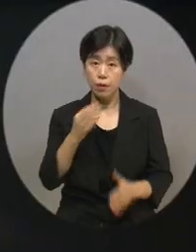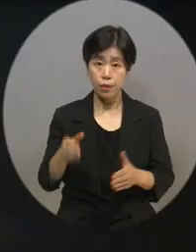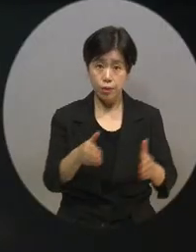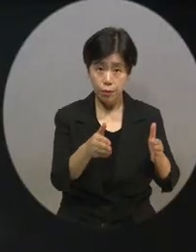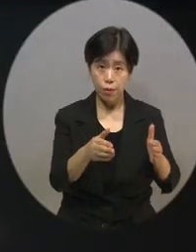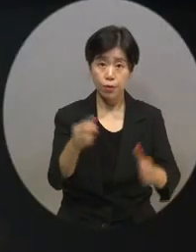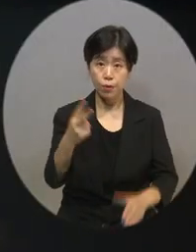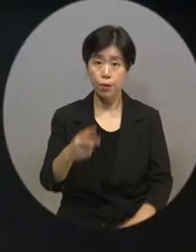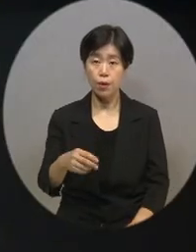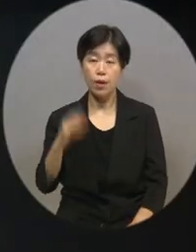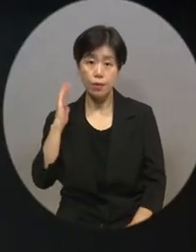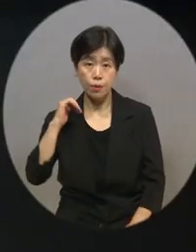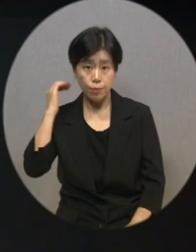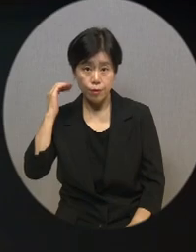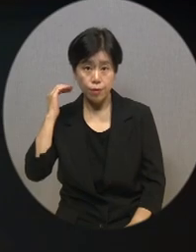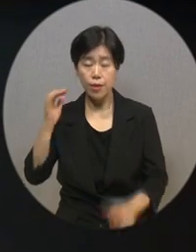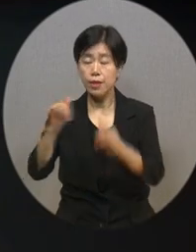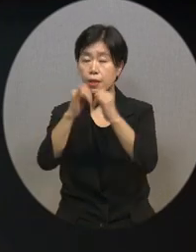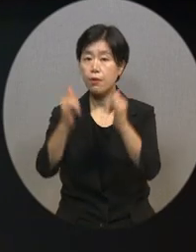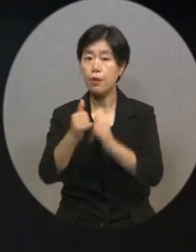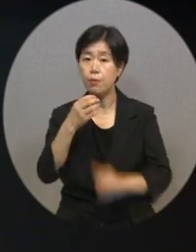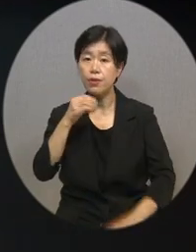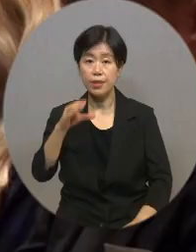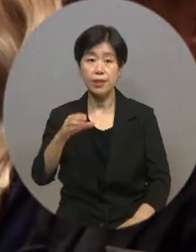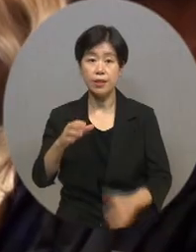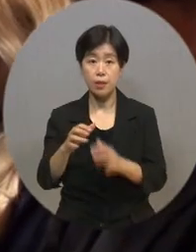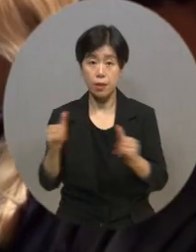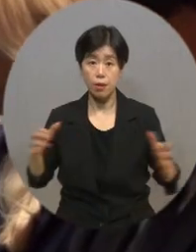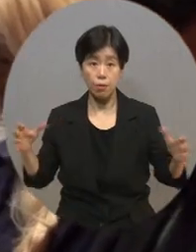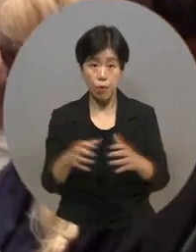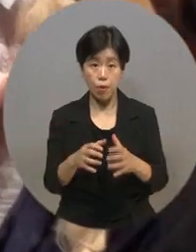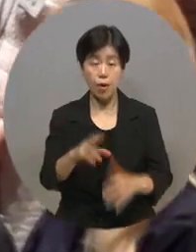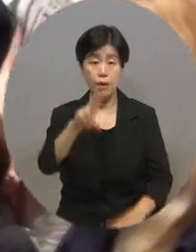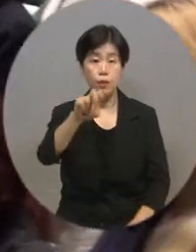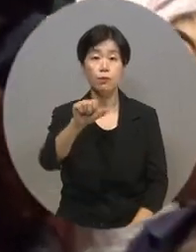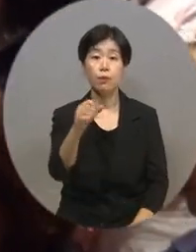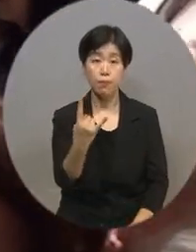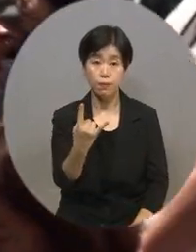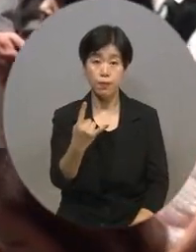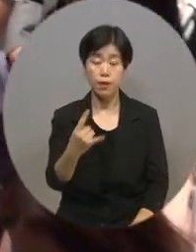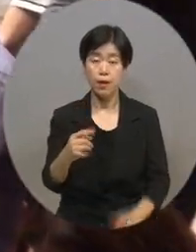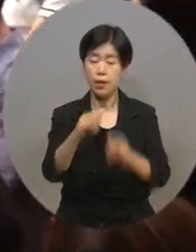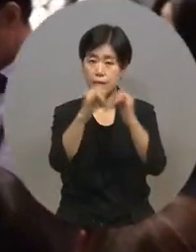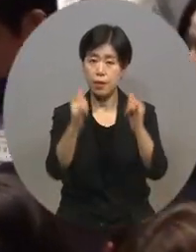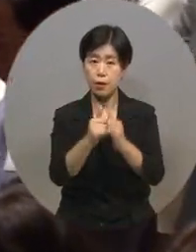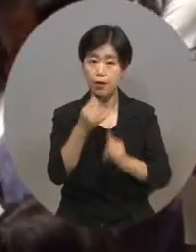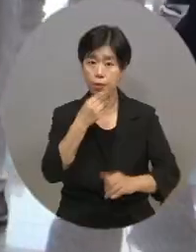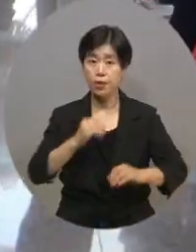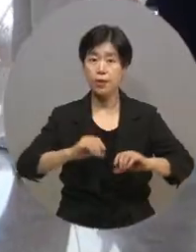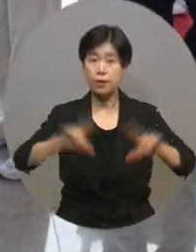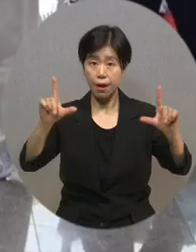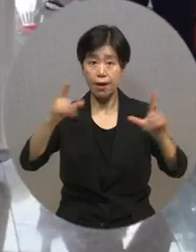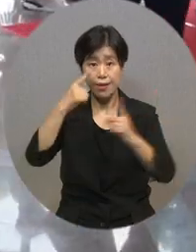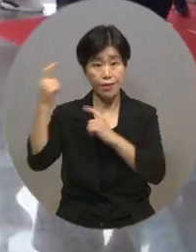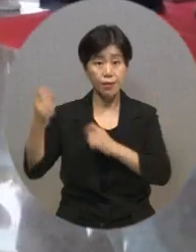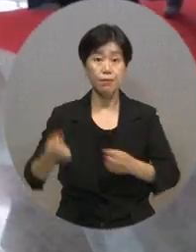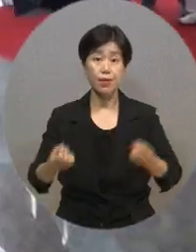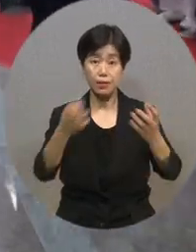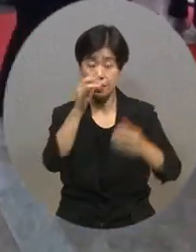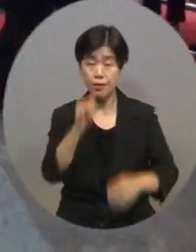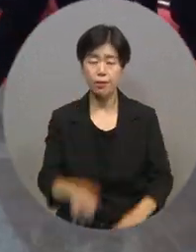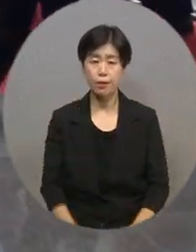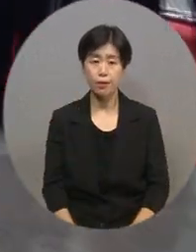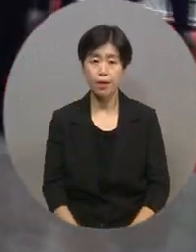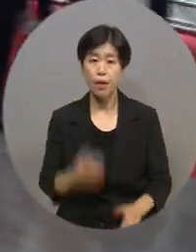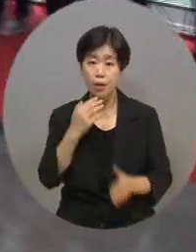의정부시 사회복지협의회 공동주관 제25회 사회복지의 날 기념행사가 진행되었습니다. 경기 남부,